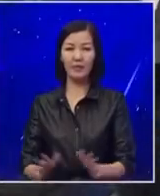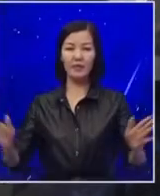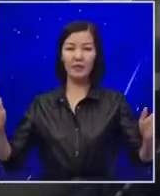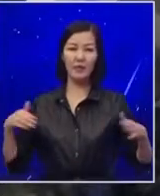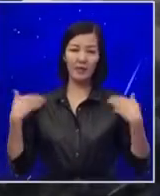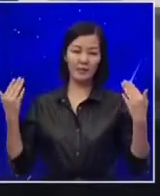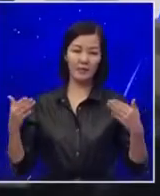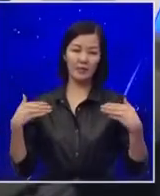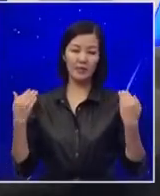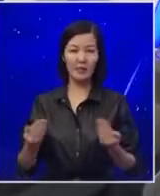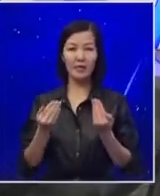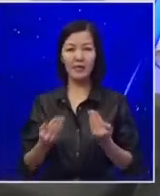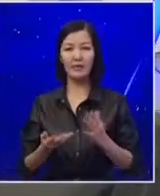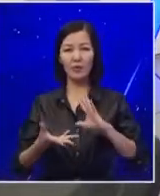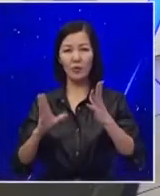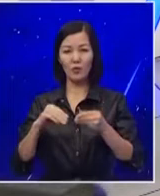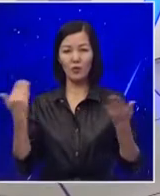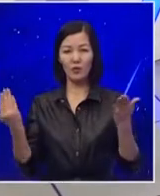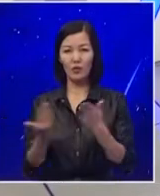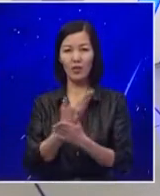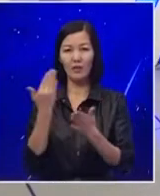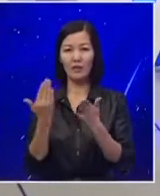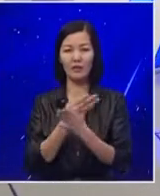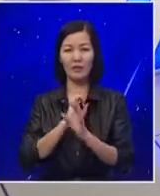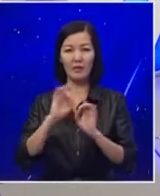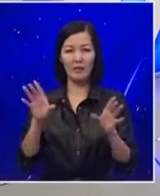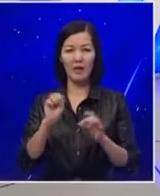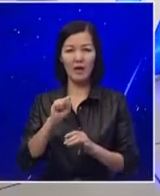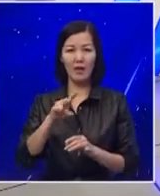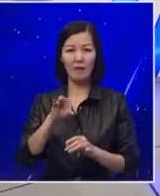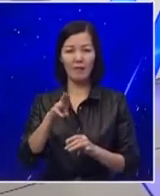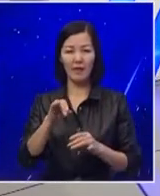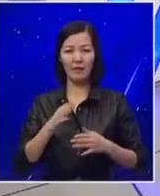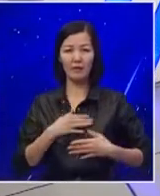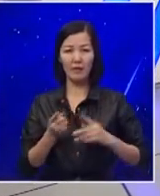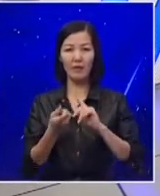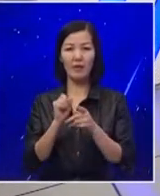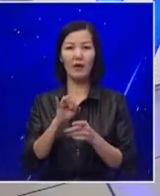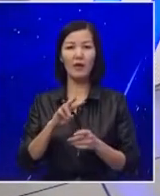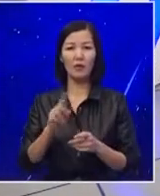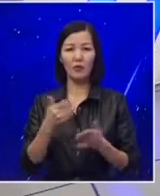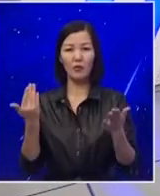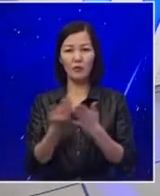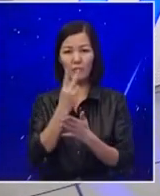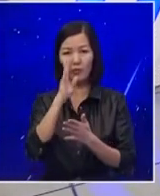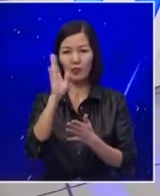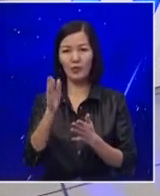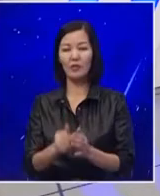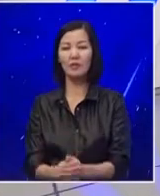Ассаламу алейкум, қадірменді көрермен, тікелей эфирде қорытынды жаңалықтары, студияда Алмат Хамид, Сурдо Дұрмадай, Гүл Жұмаш қызы. Бүгін көретіндеріңіз.